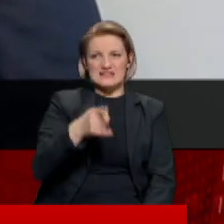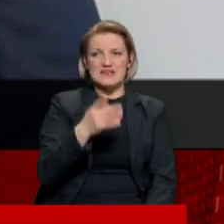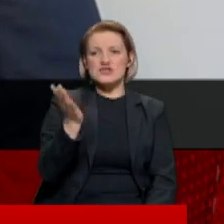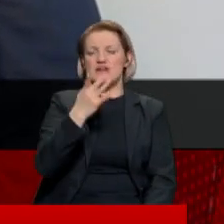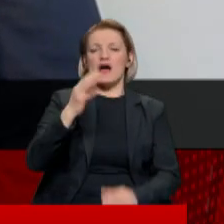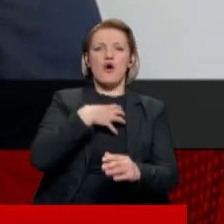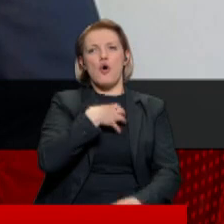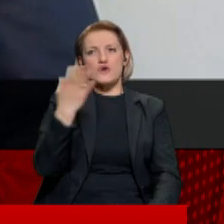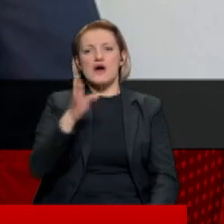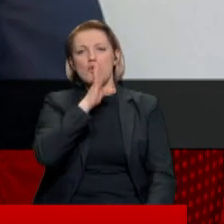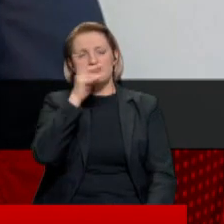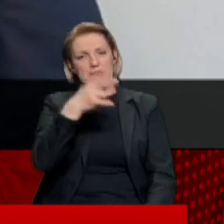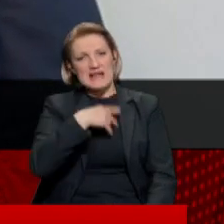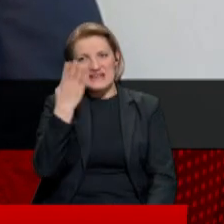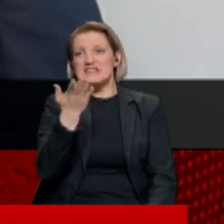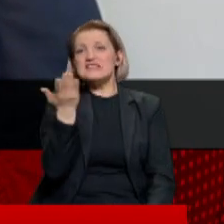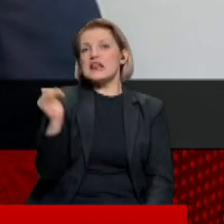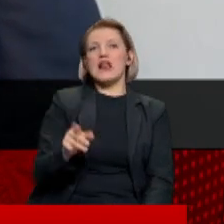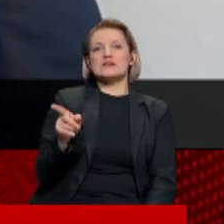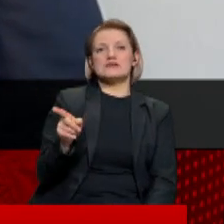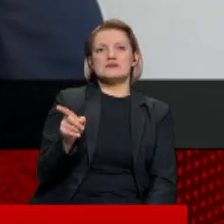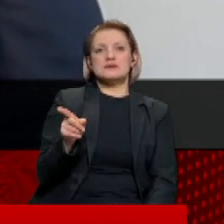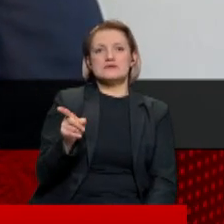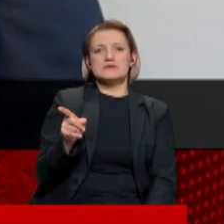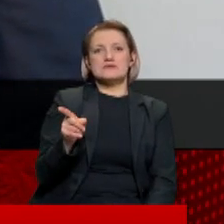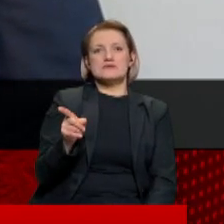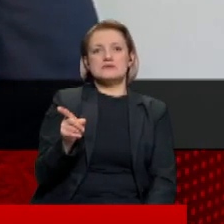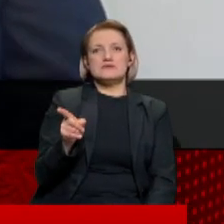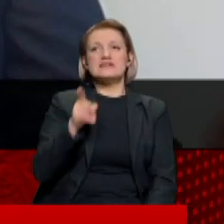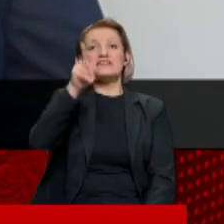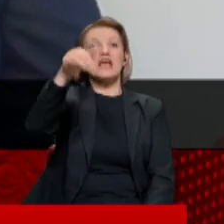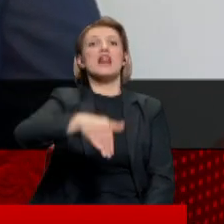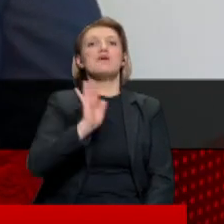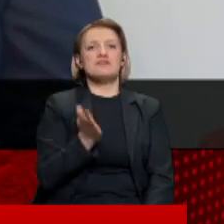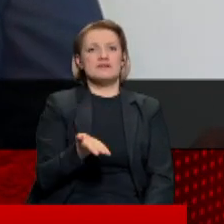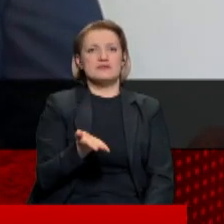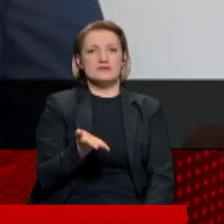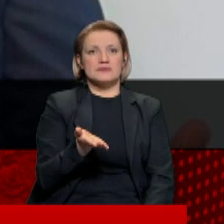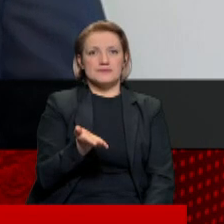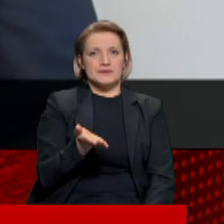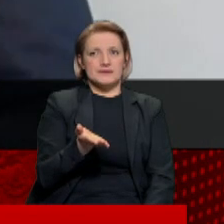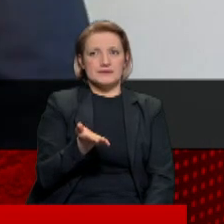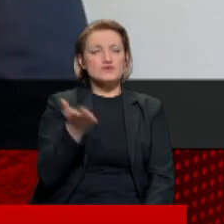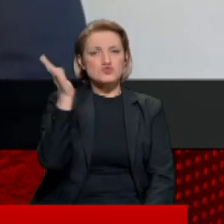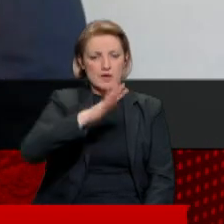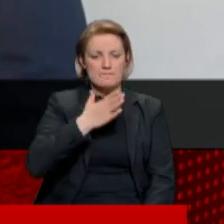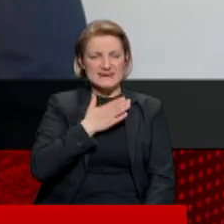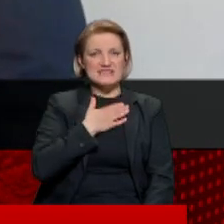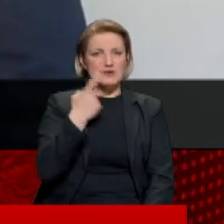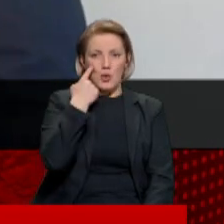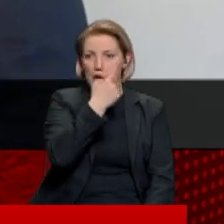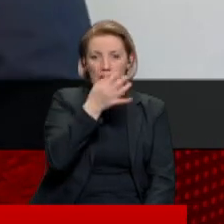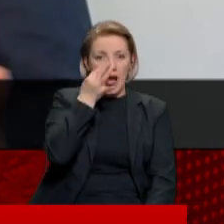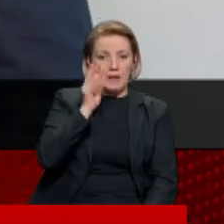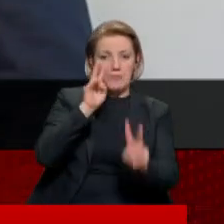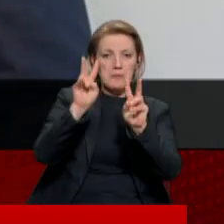ya da Konya, Kocaeli Belediyesi nasıl geldi? Sen gelemedin. Sonra biz gözlerimizle